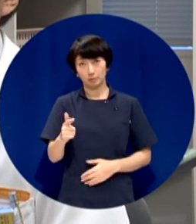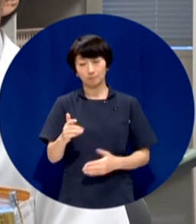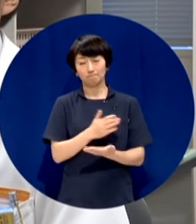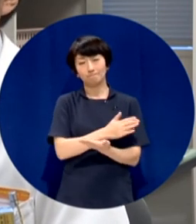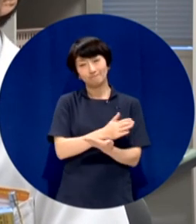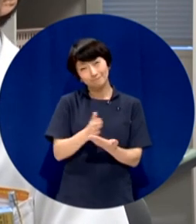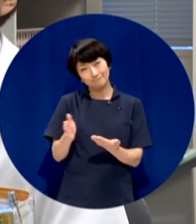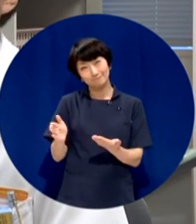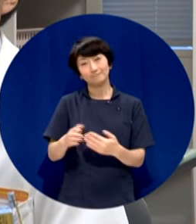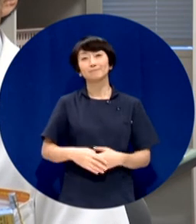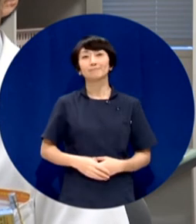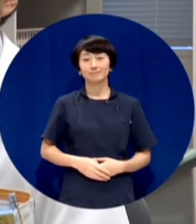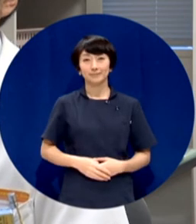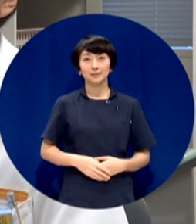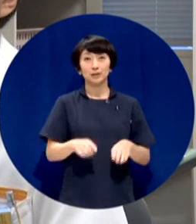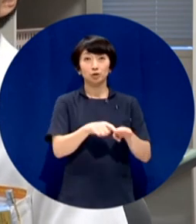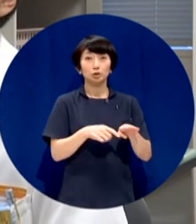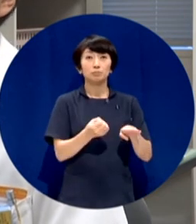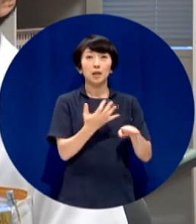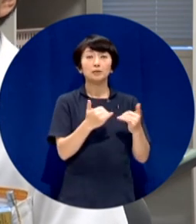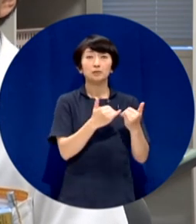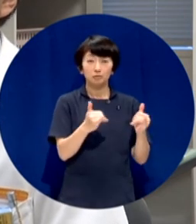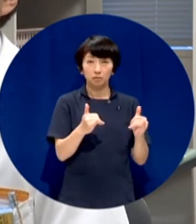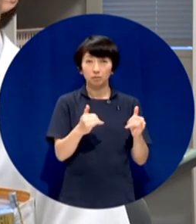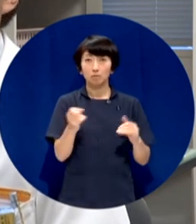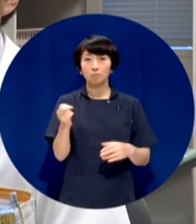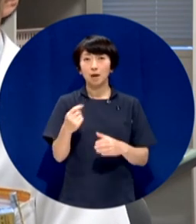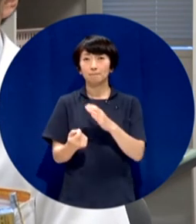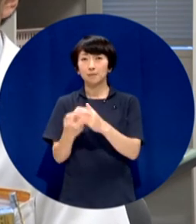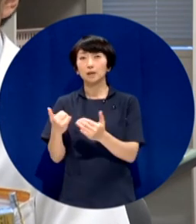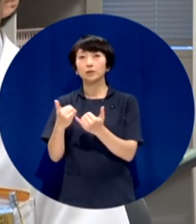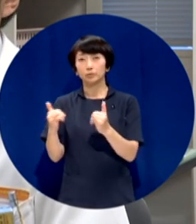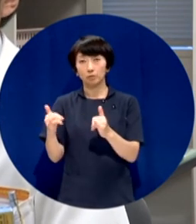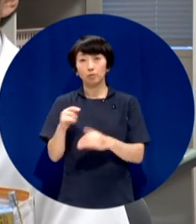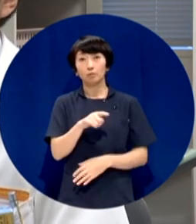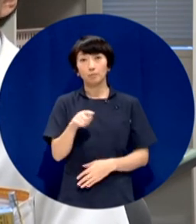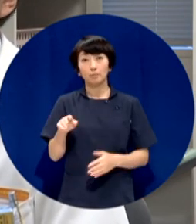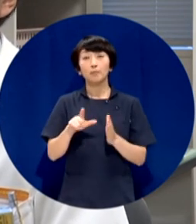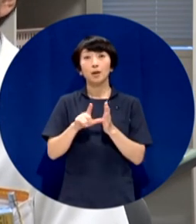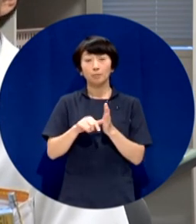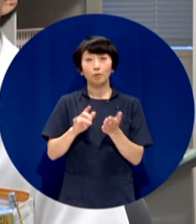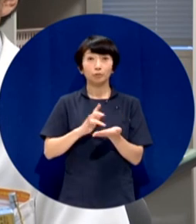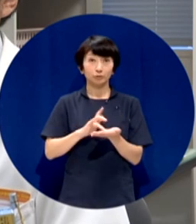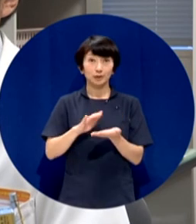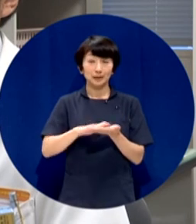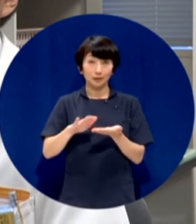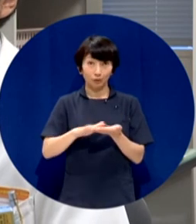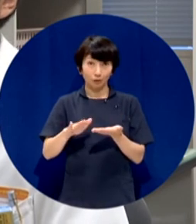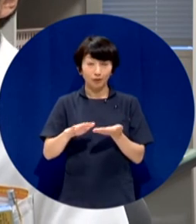用を持つお薬が開発され、手術不能進行肺がんや術後再発した場合で